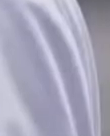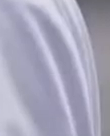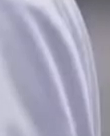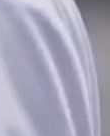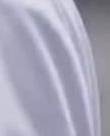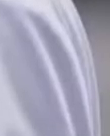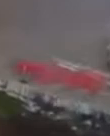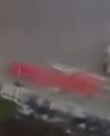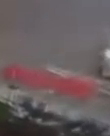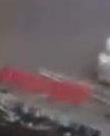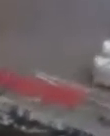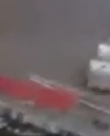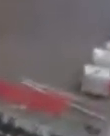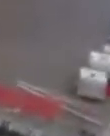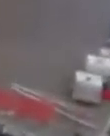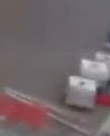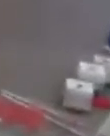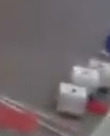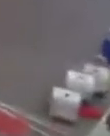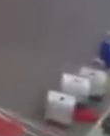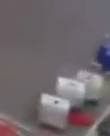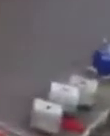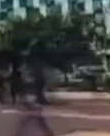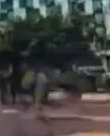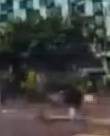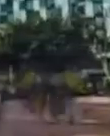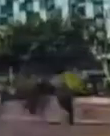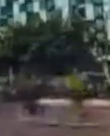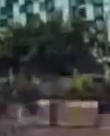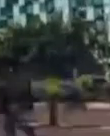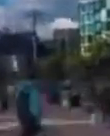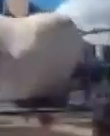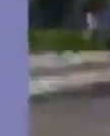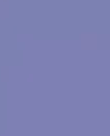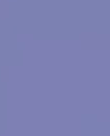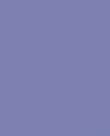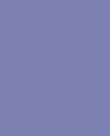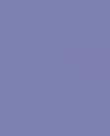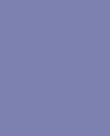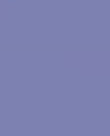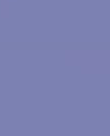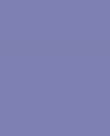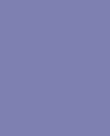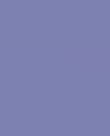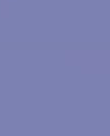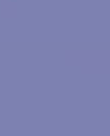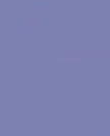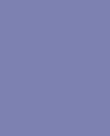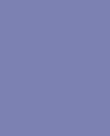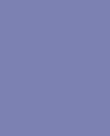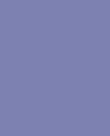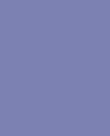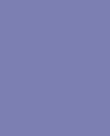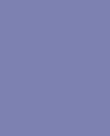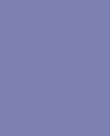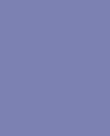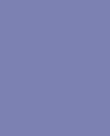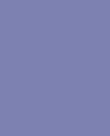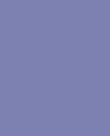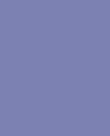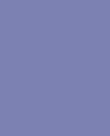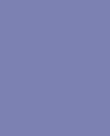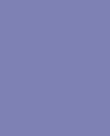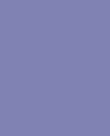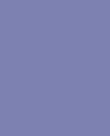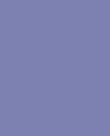funzionato la divisione di ieri tra governo e regioni non ha funzionato siamo alla vigilia di stanziamenti senza precedenti